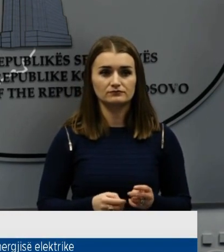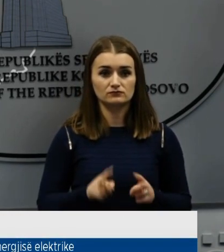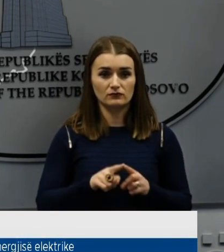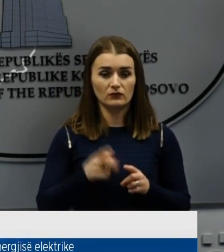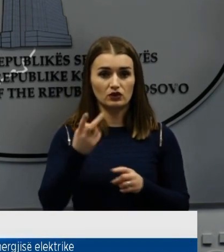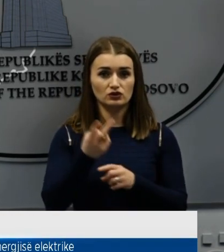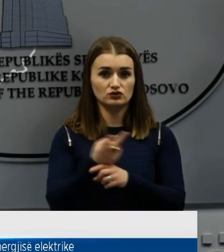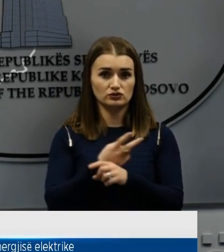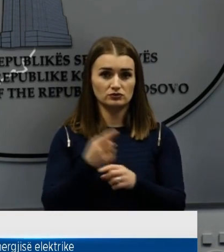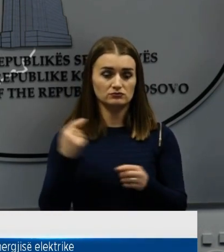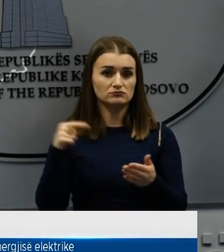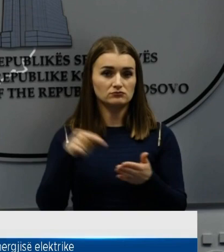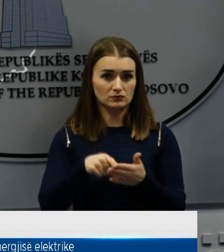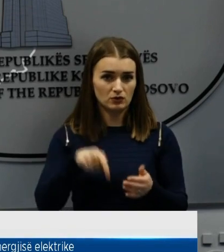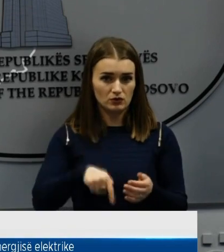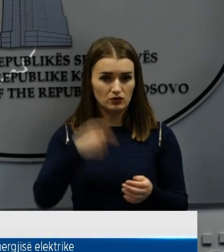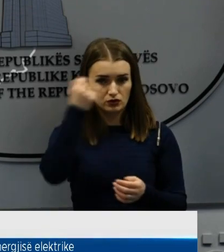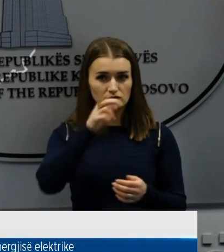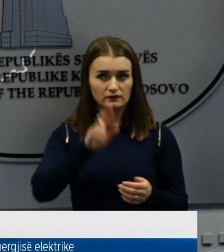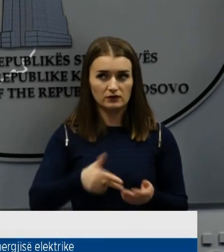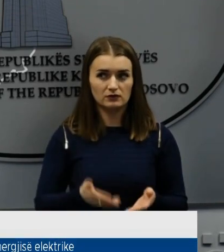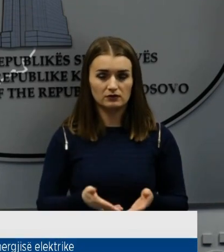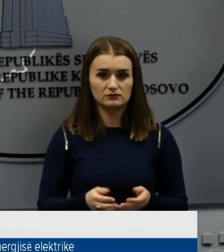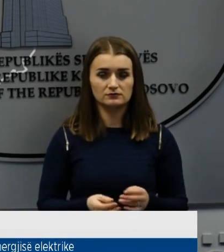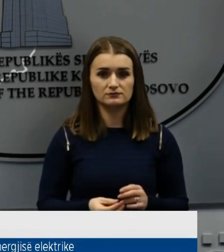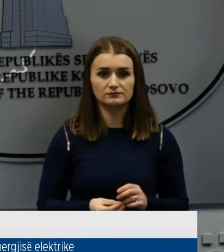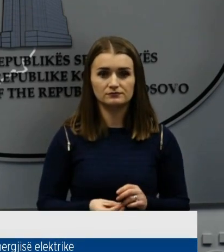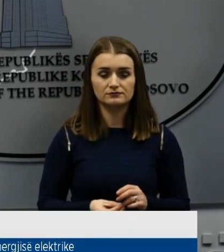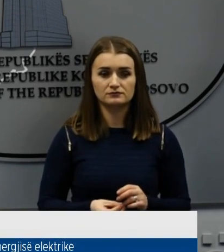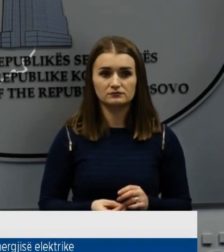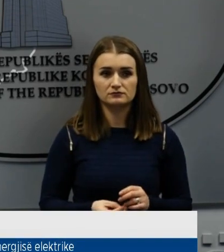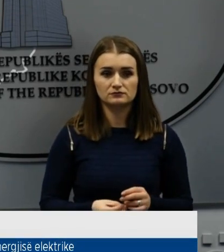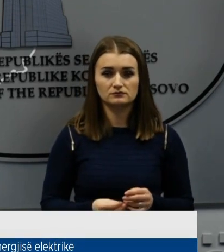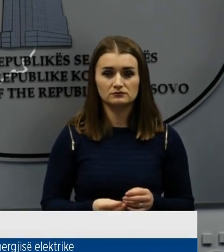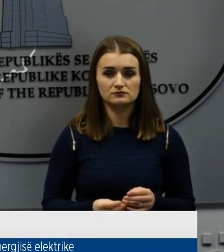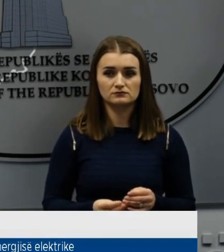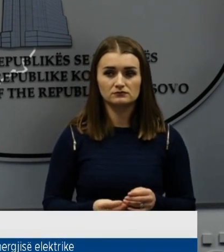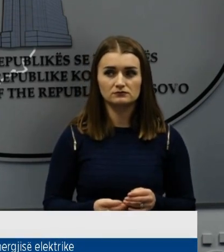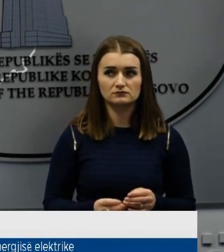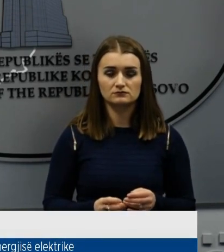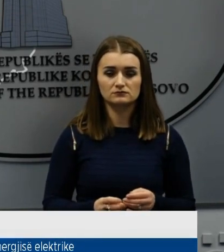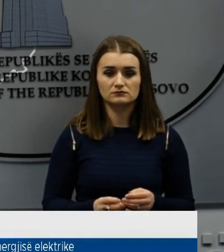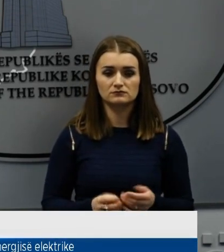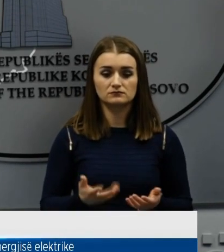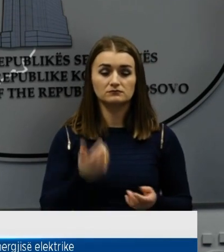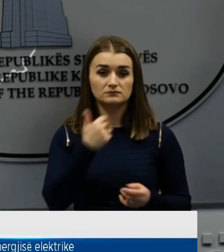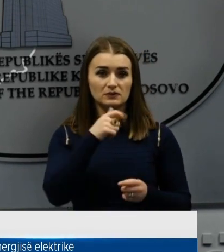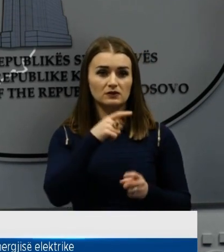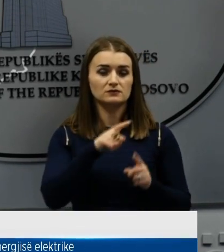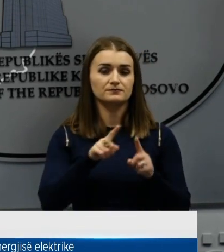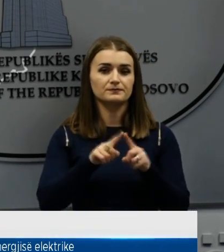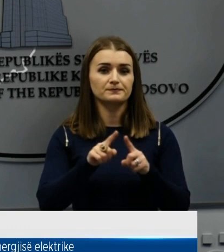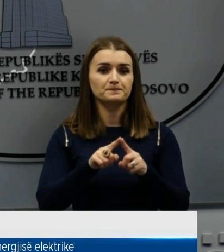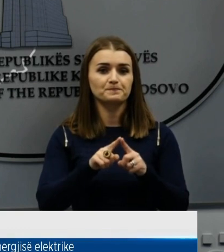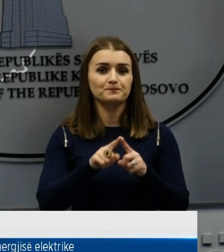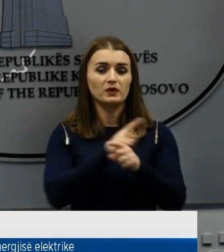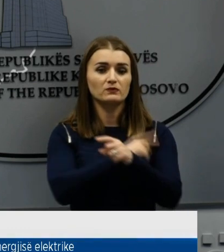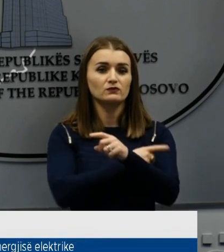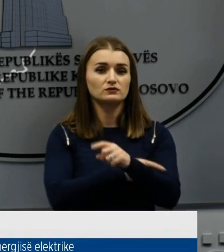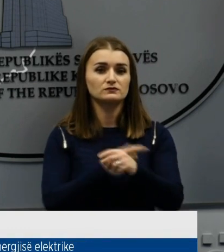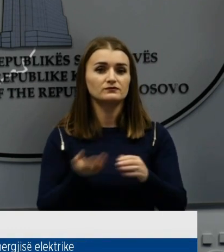dërgojmë rreth e rreth, mirë po fakti që paguhen më shumë për kapacitete